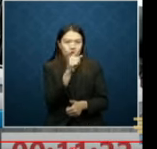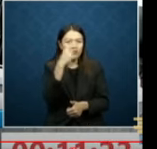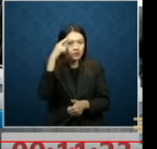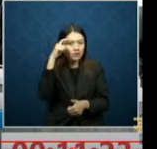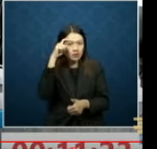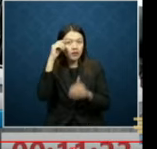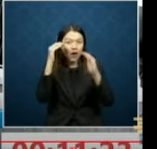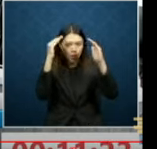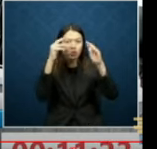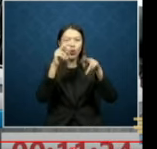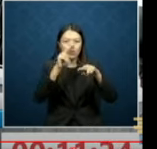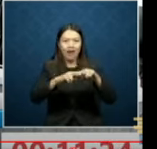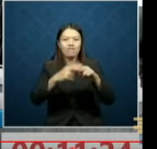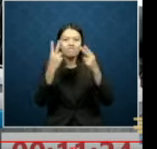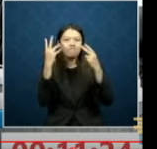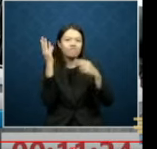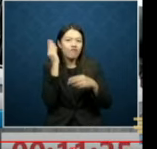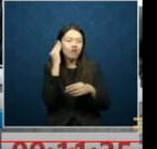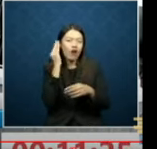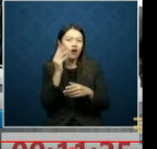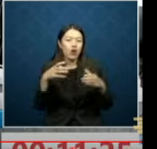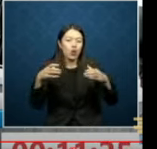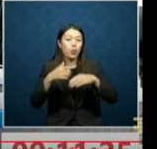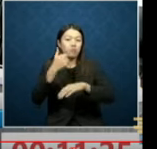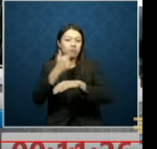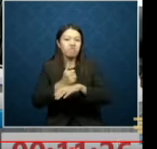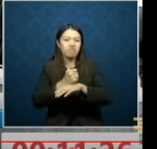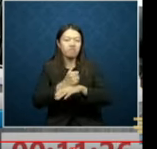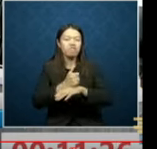ายกไม่มานั่งฟังเนี่ยเขาก็ไม่เรียกคณะรัฐมนตรีนะ